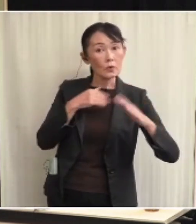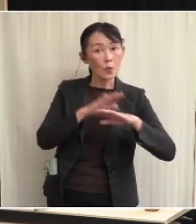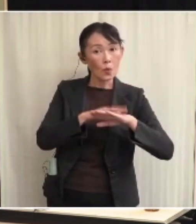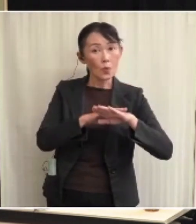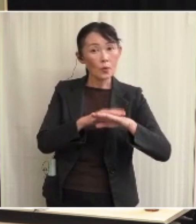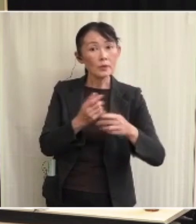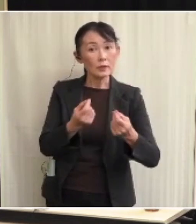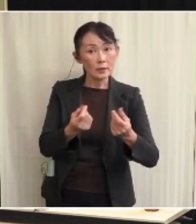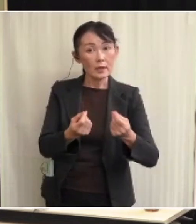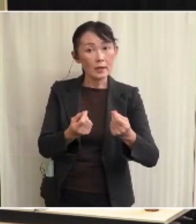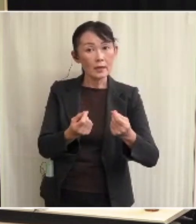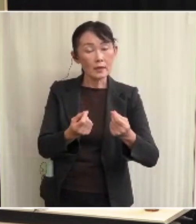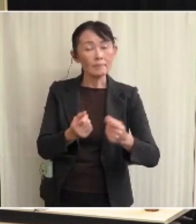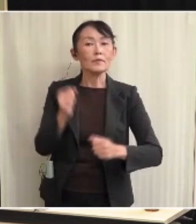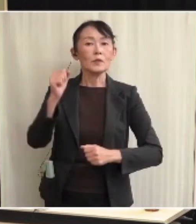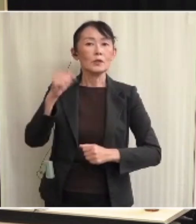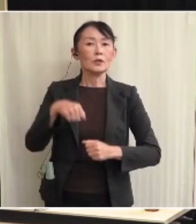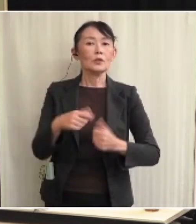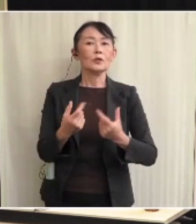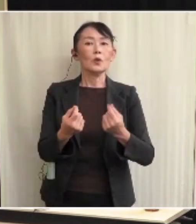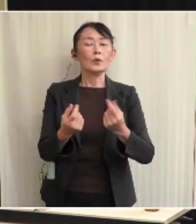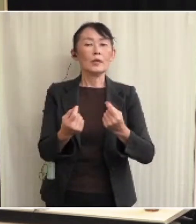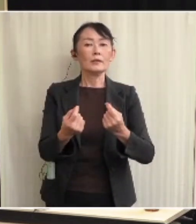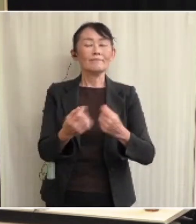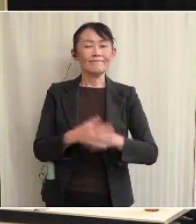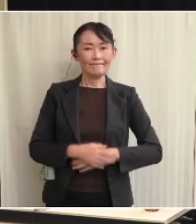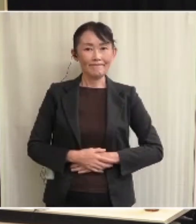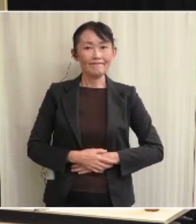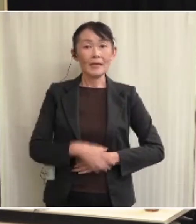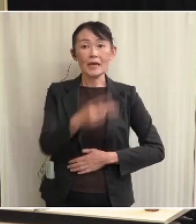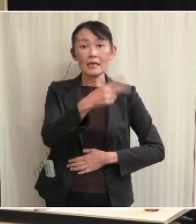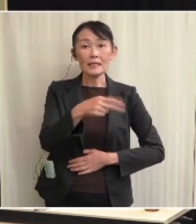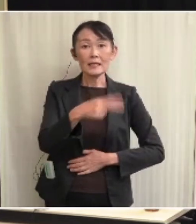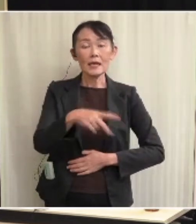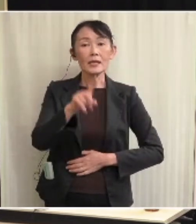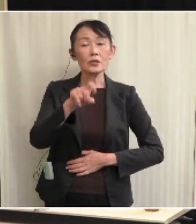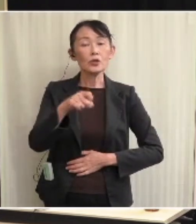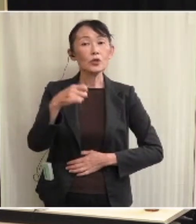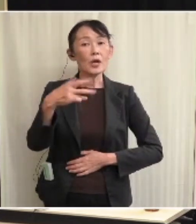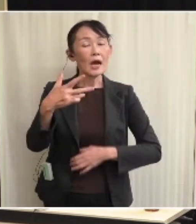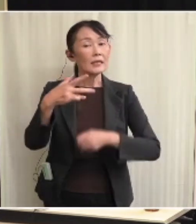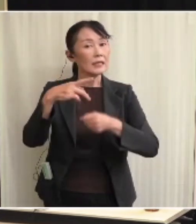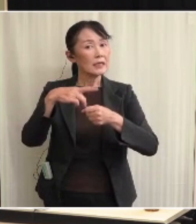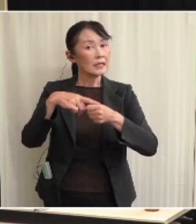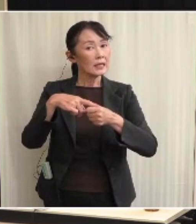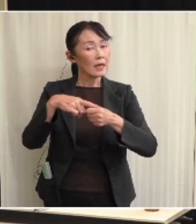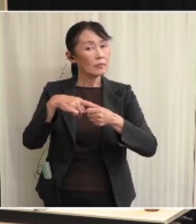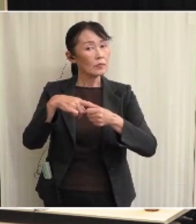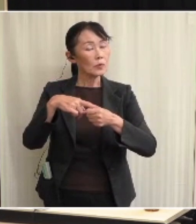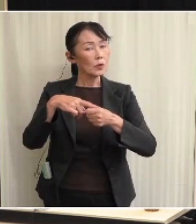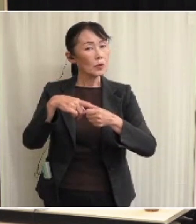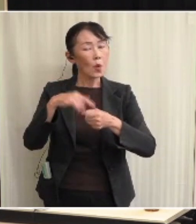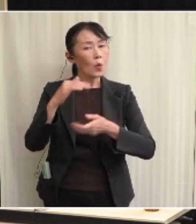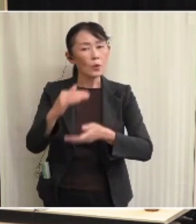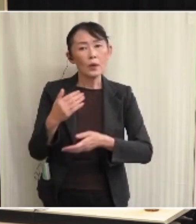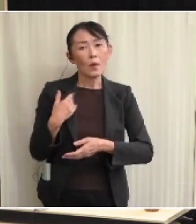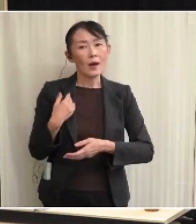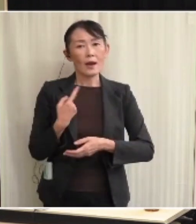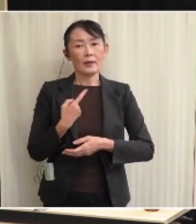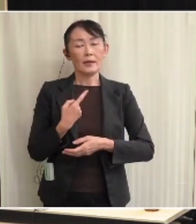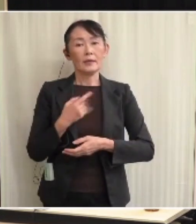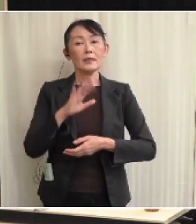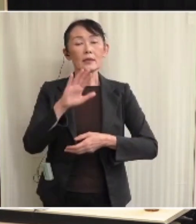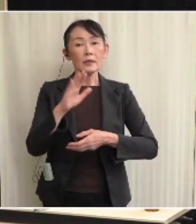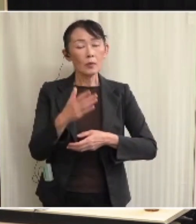と5年前、その2018年の時、ちょっとすみません直接知らないんですけれども、この時